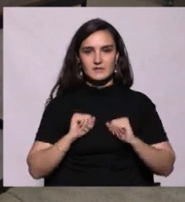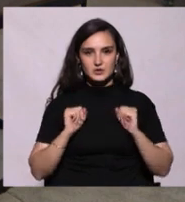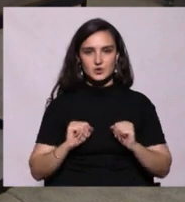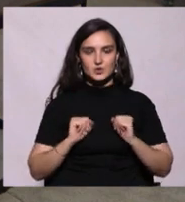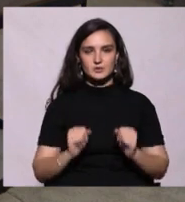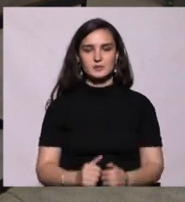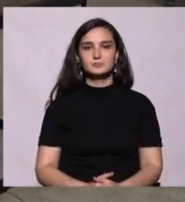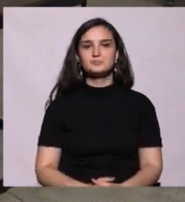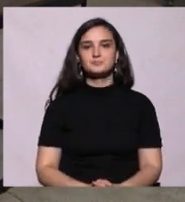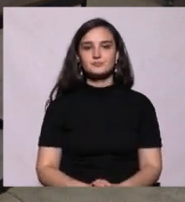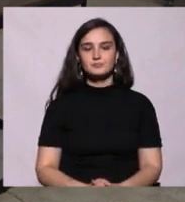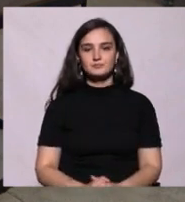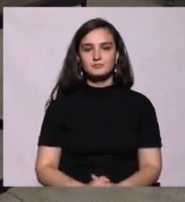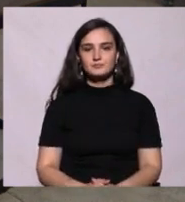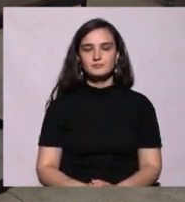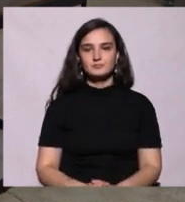სავარჯიშოზე.